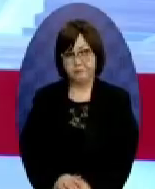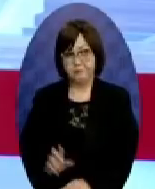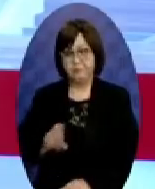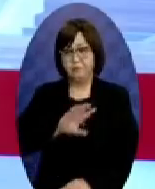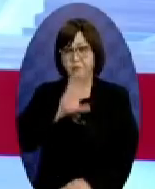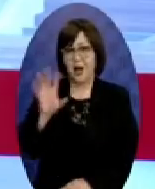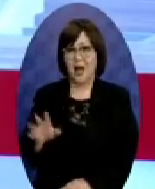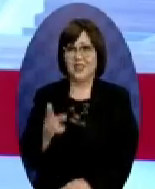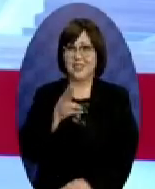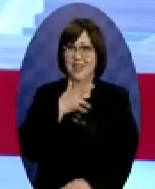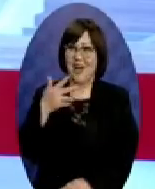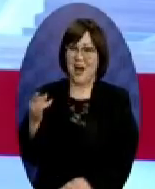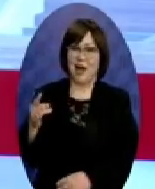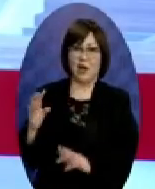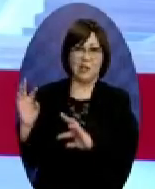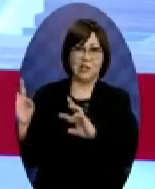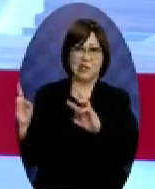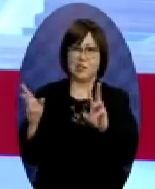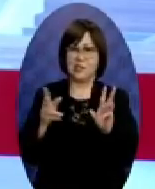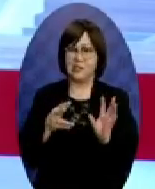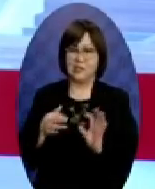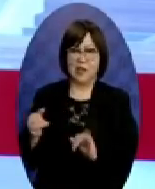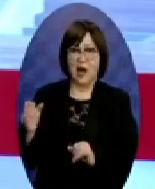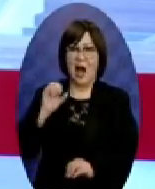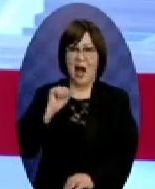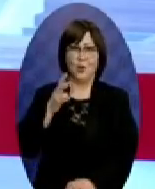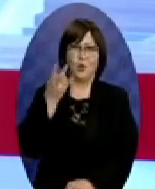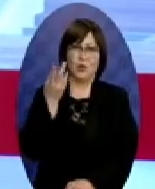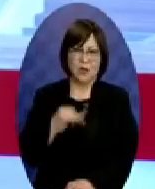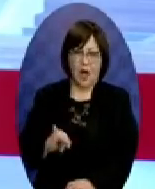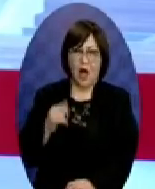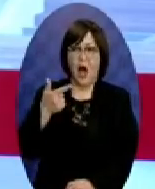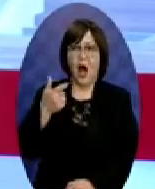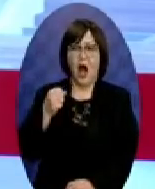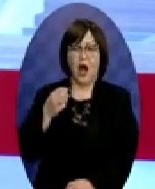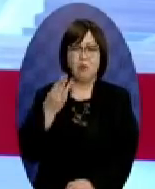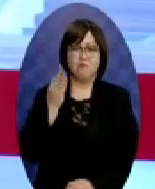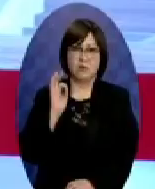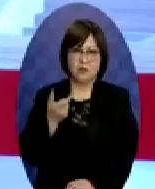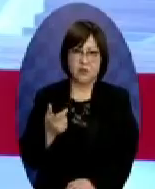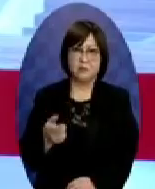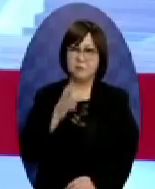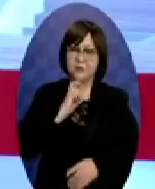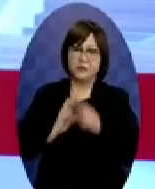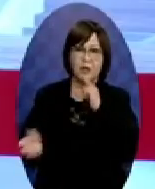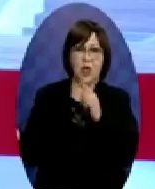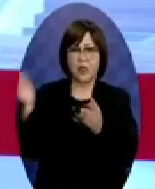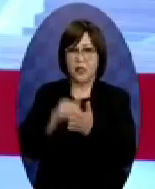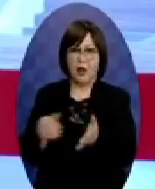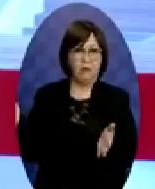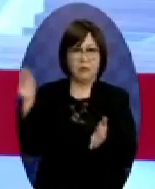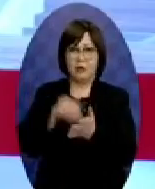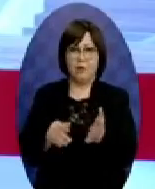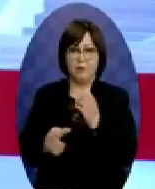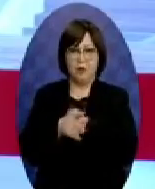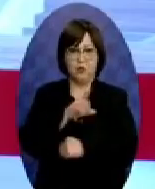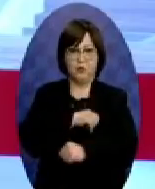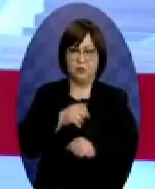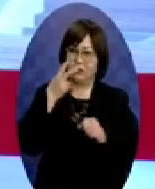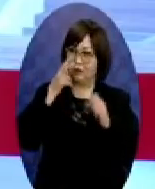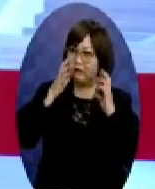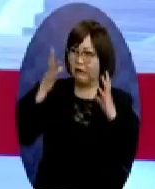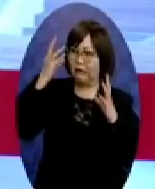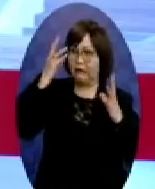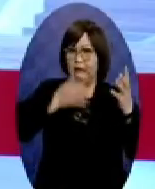цагуурын өөрчлөлт хурдцтай өрнж байгаа учраас аюулт үзэгдлийн тоо давтамж нэмэгдэж байгаа нь мэрэгжилтнүүдийн санааг зовоосон асуудал болоод байна.